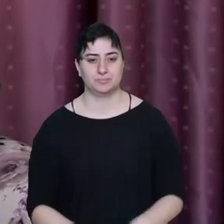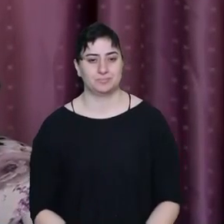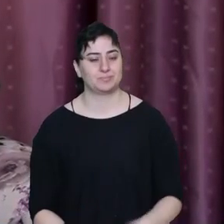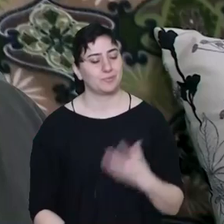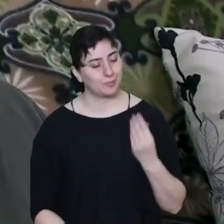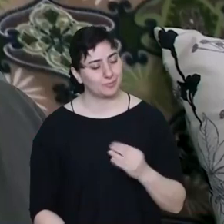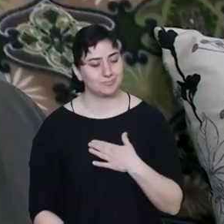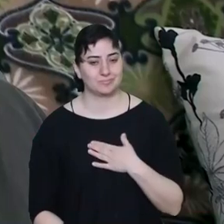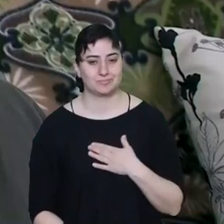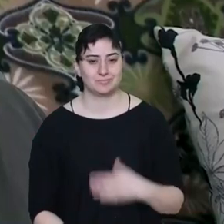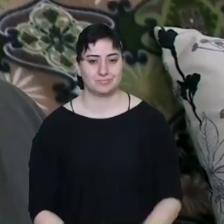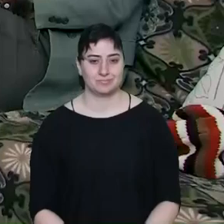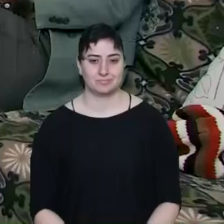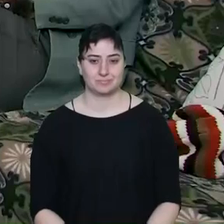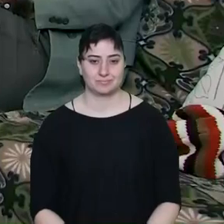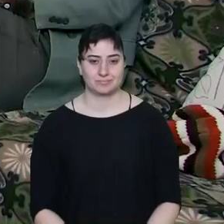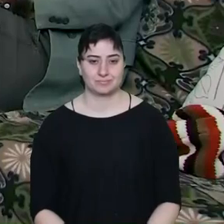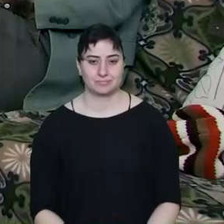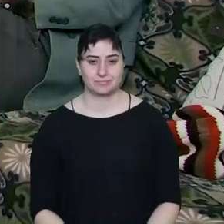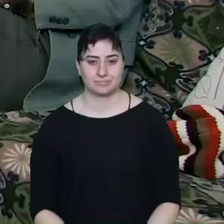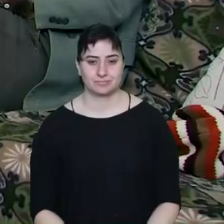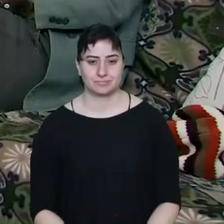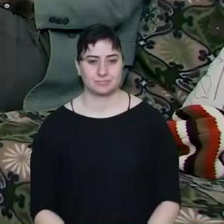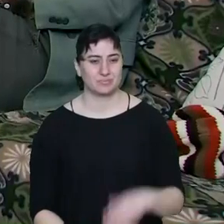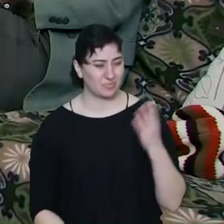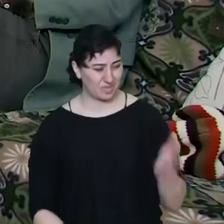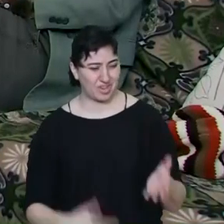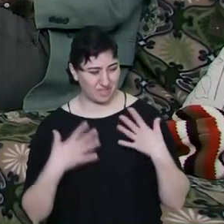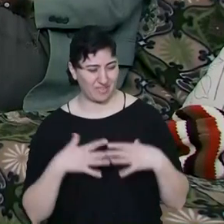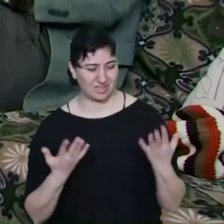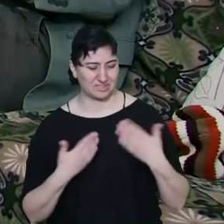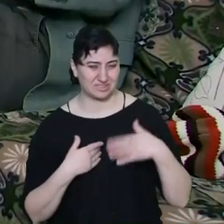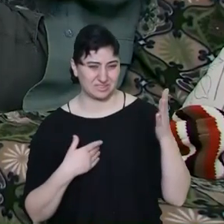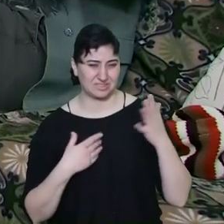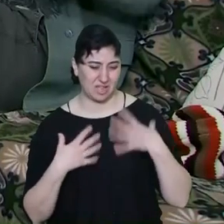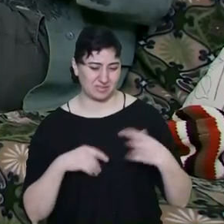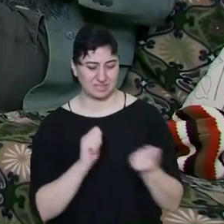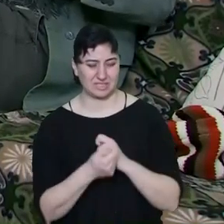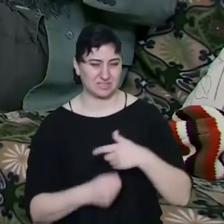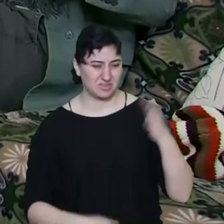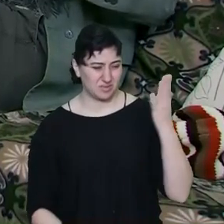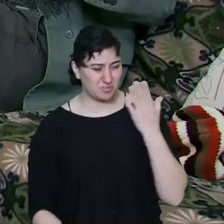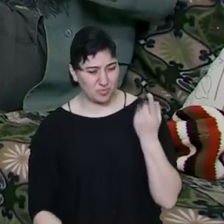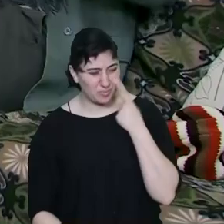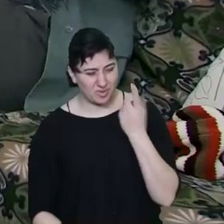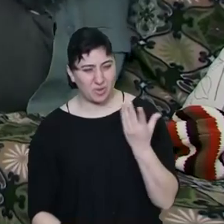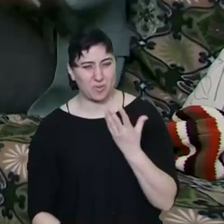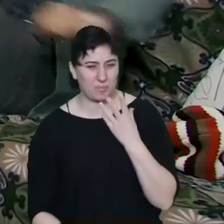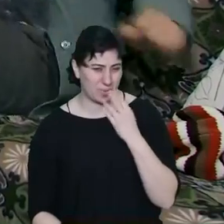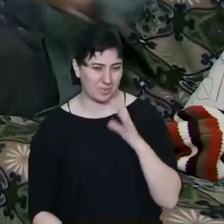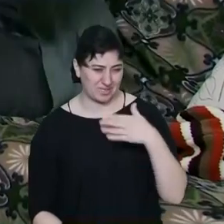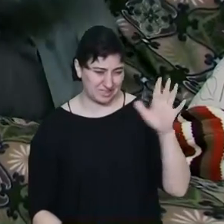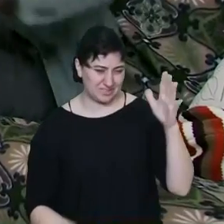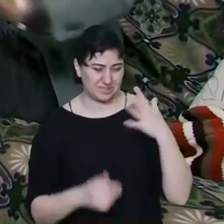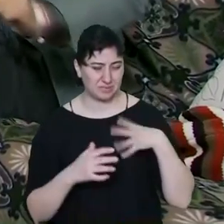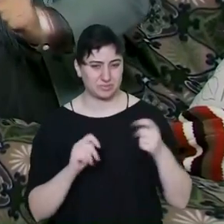Olmuş bir. Ne bu? Git kıyafet değiştir Allah aşkına ya. Git ya, soytarı gibi karşımda durma ya.